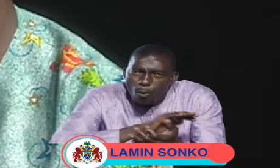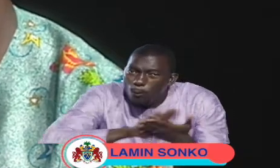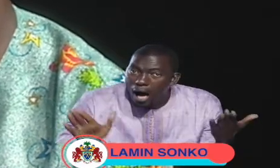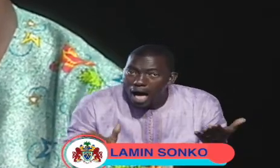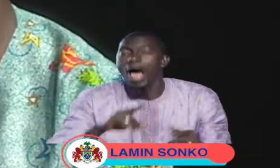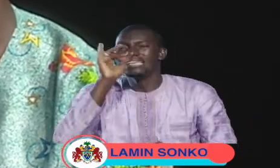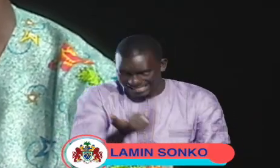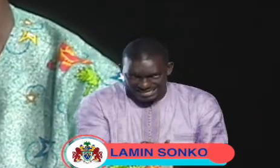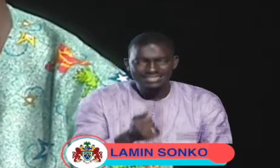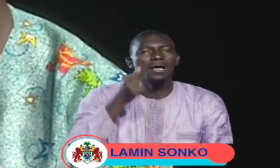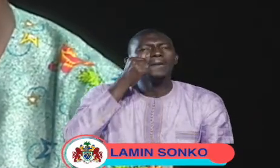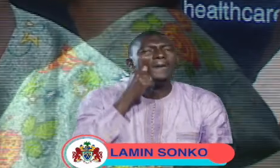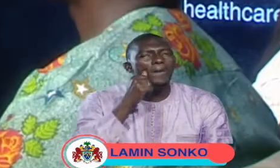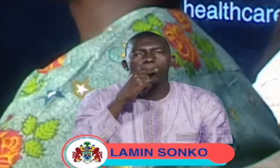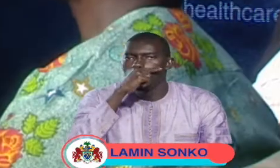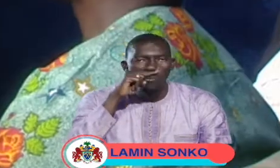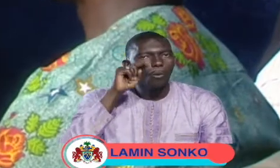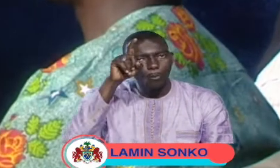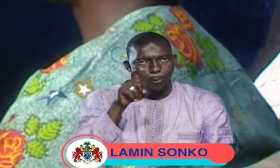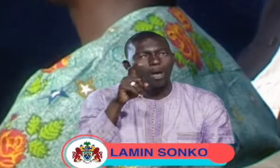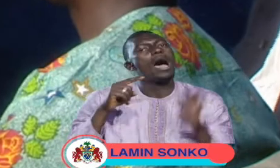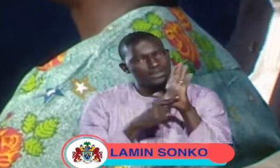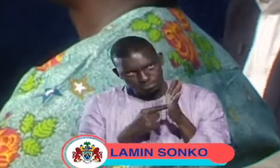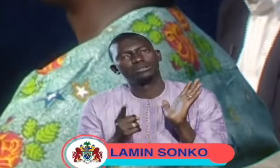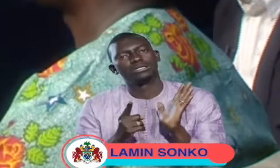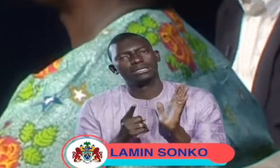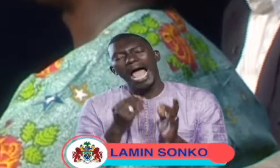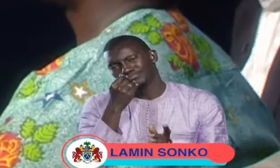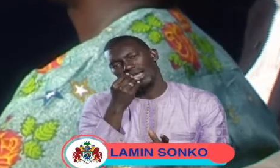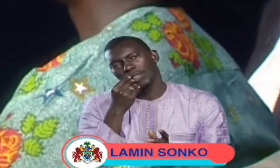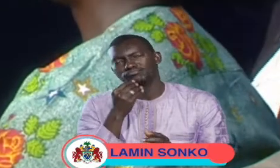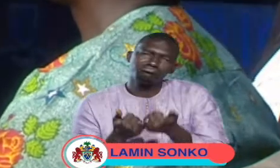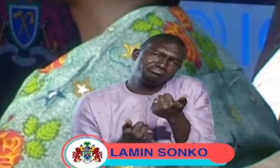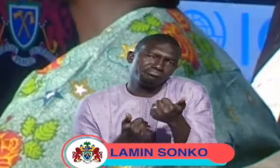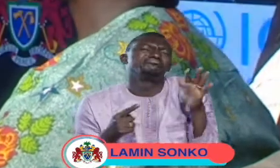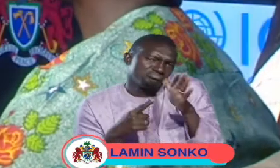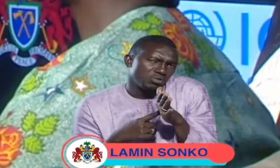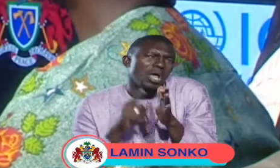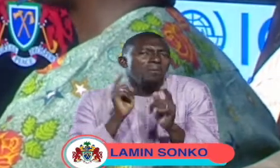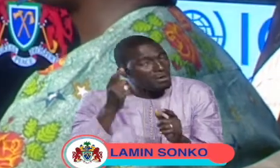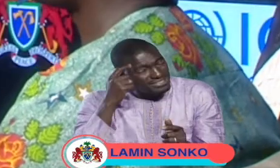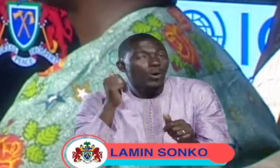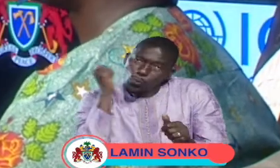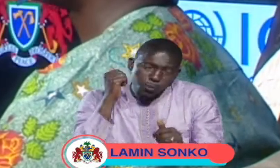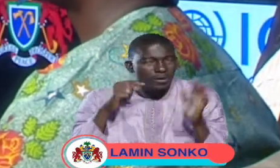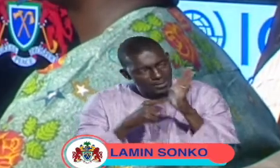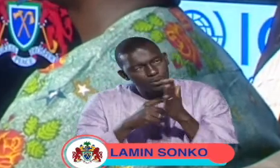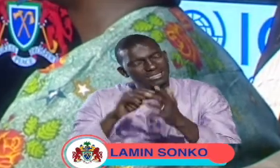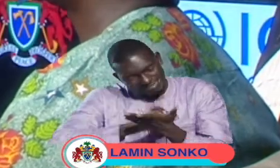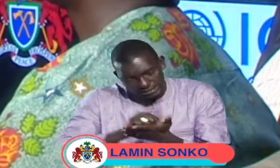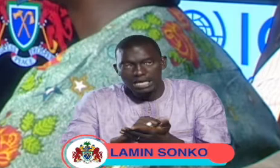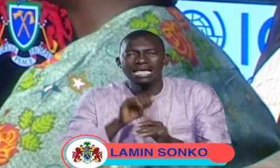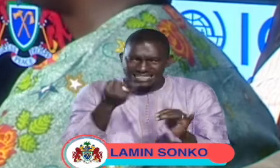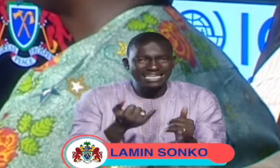wara amé doko am té fièvre bi tamit am frontière jogé na China ñew na Africa dem na America Europe so